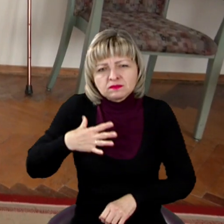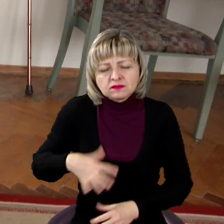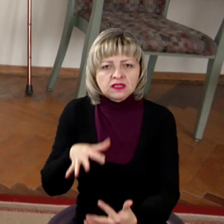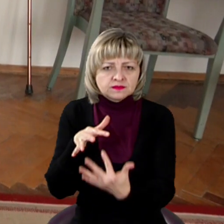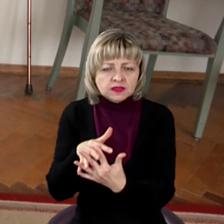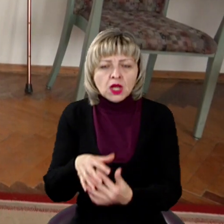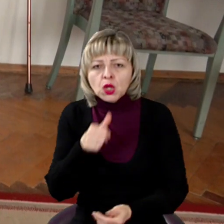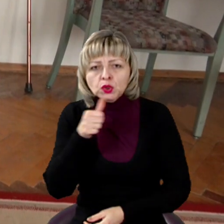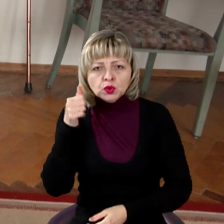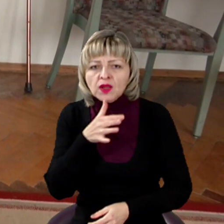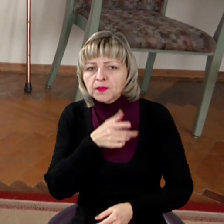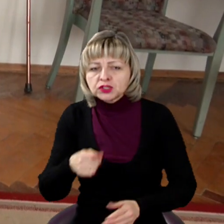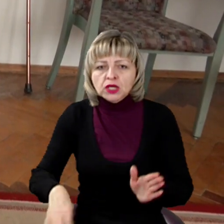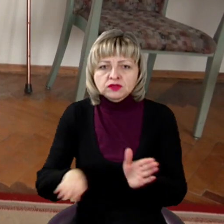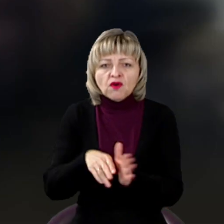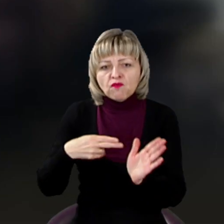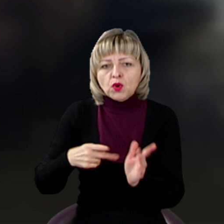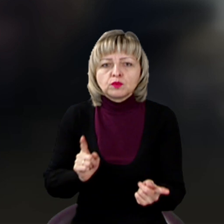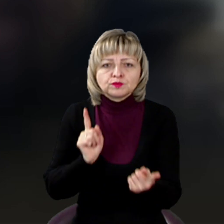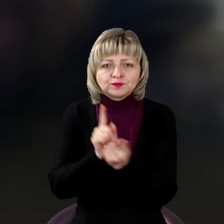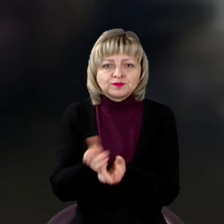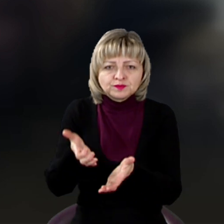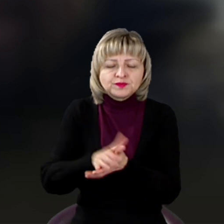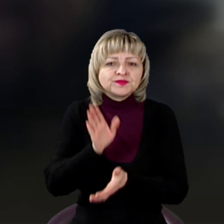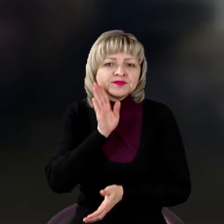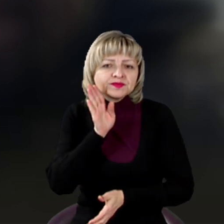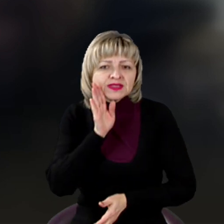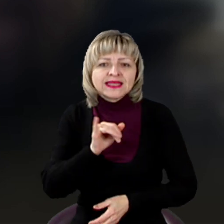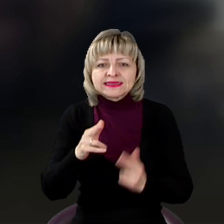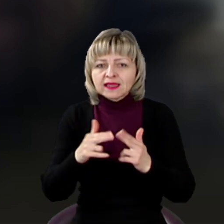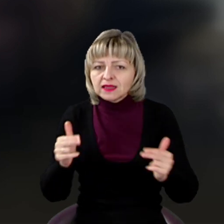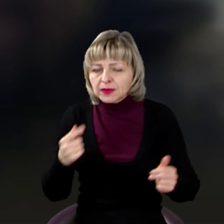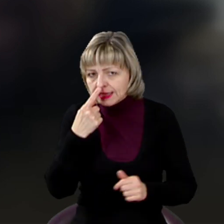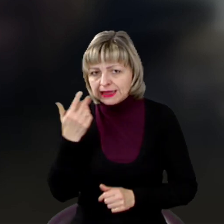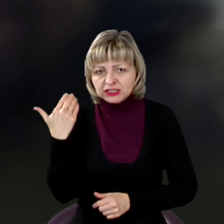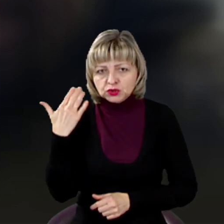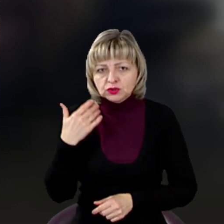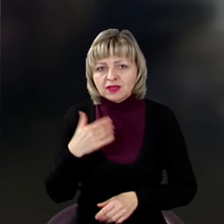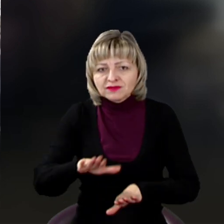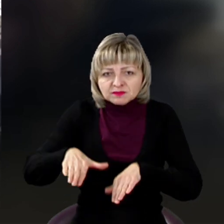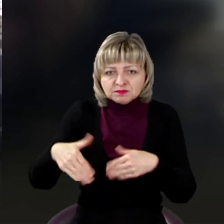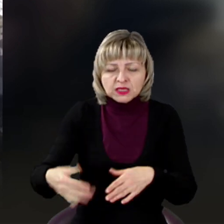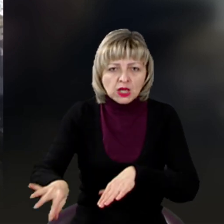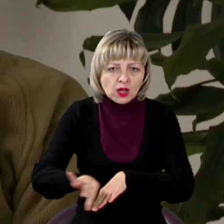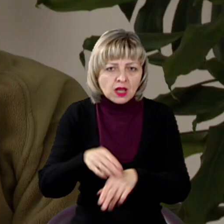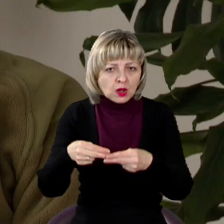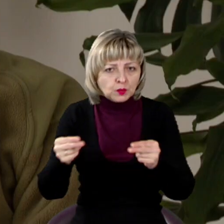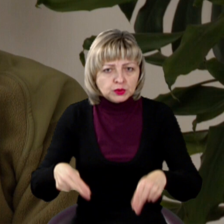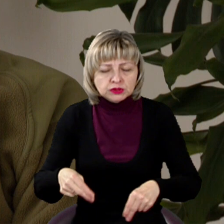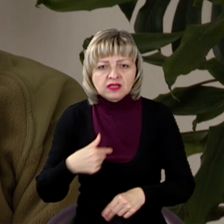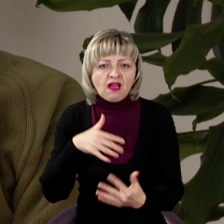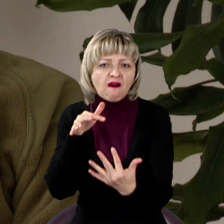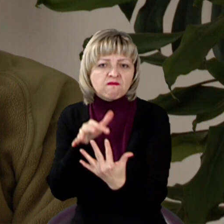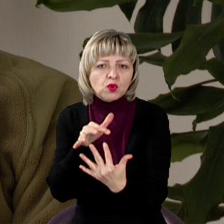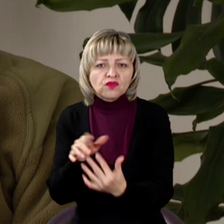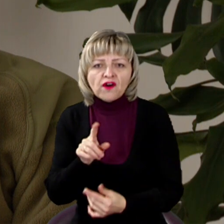Розповідає, торік під час відпустки в потязі познайомився з дівчиною Наталкою з Дніпра. Нещодавно зробив їй пропозицію. Я воював за